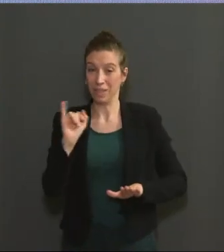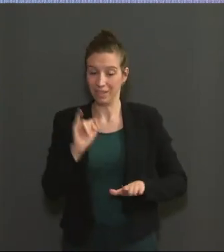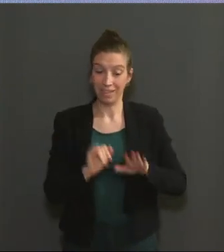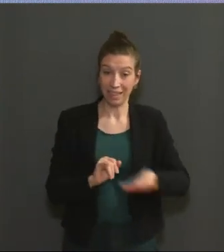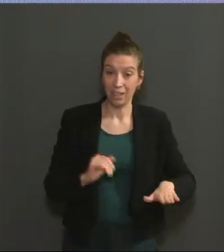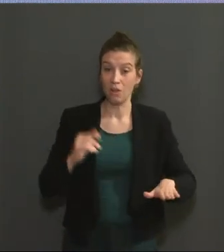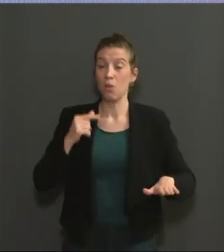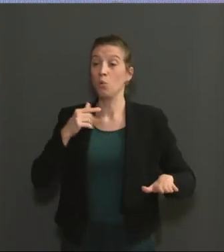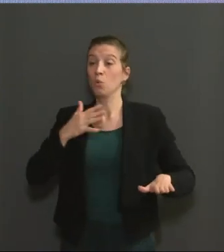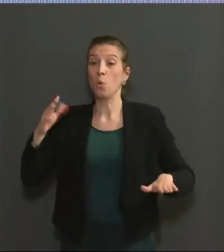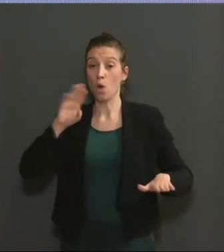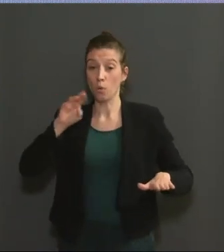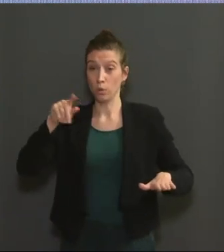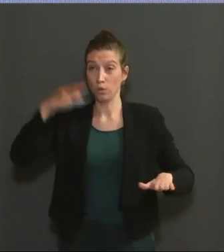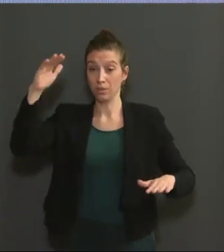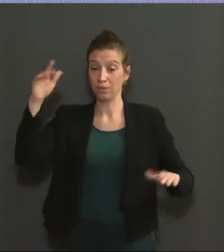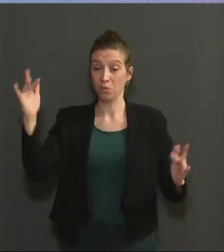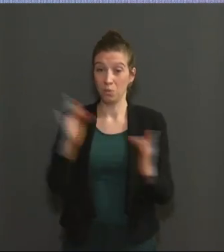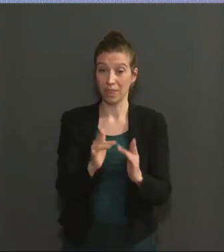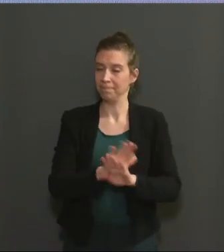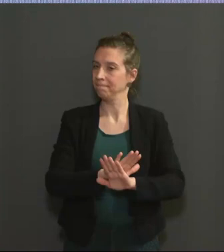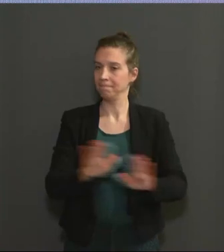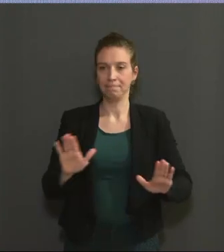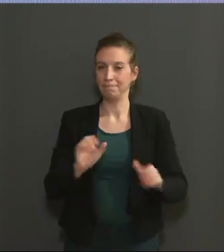zeker met de komende feesten in het